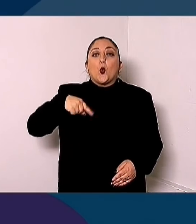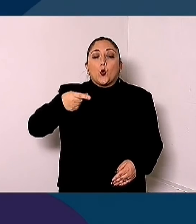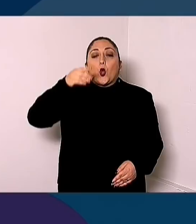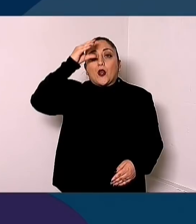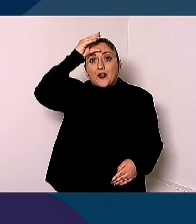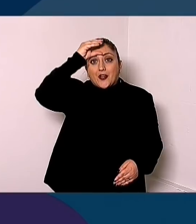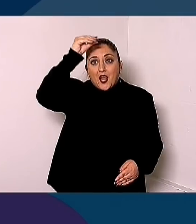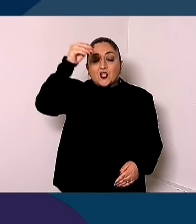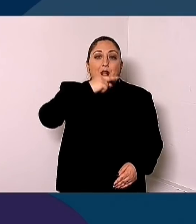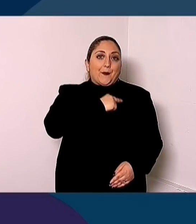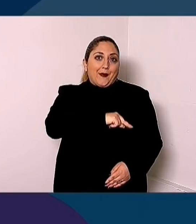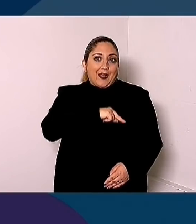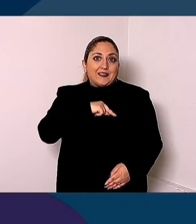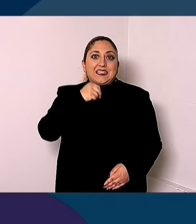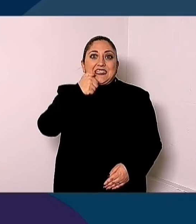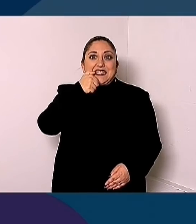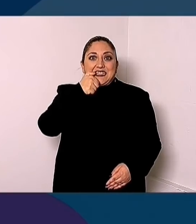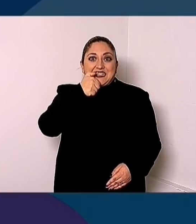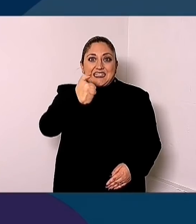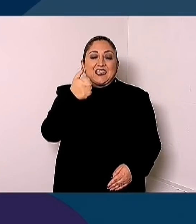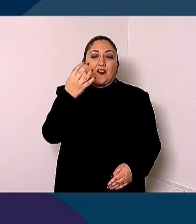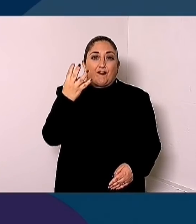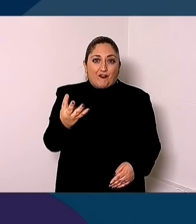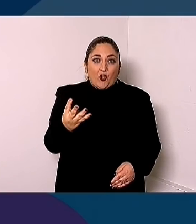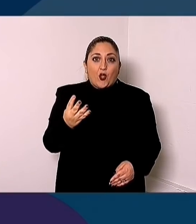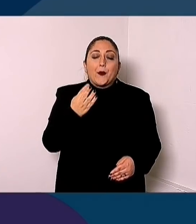Malti ieħor ta' 64 sena li beda